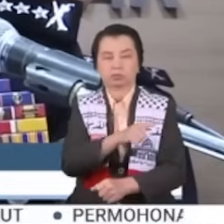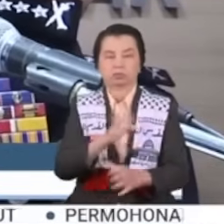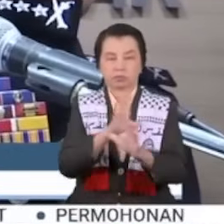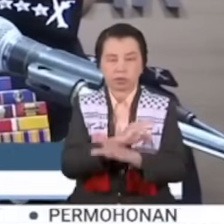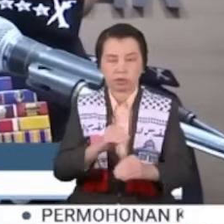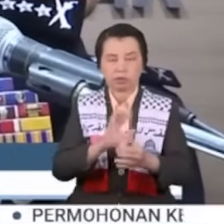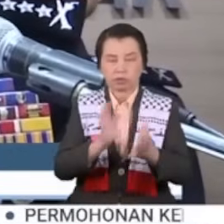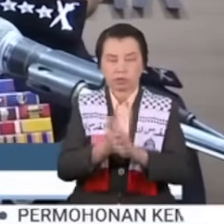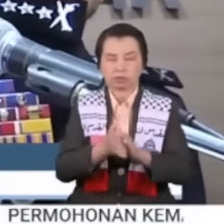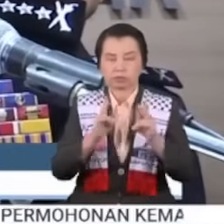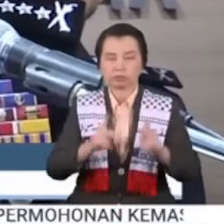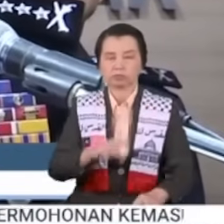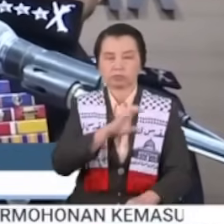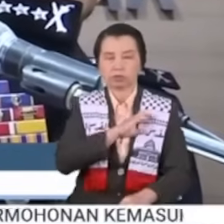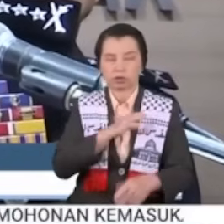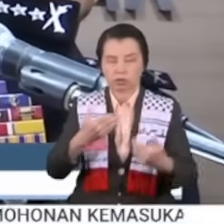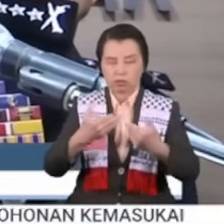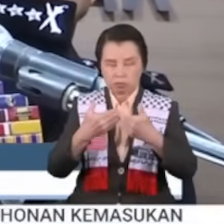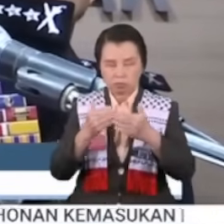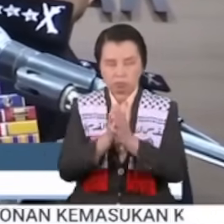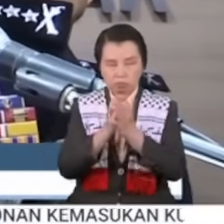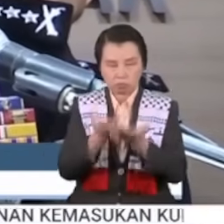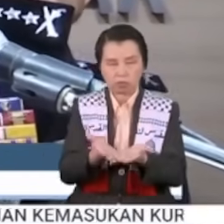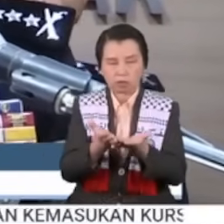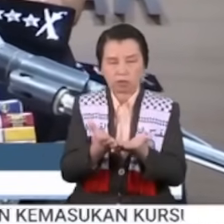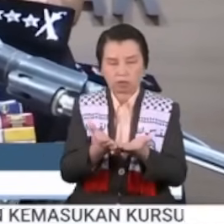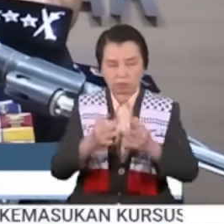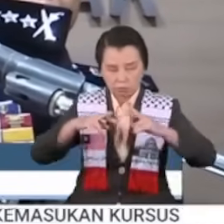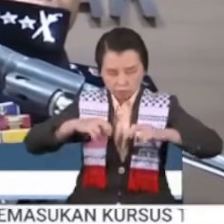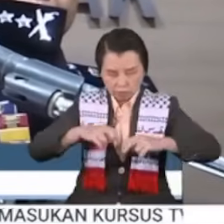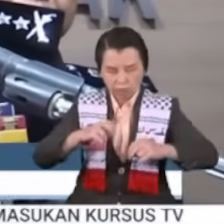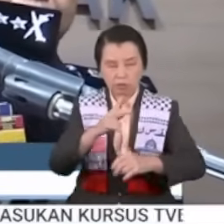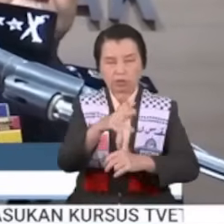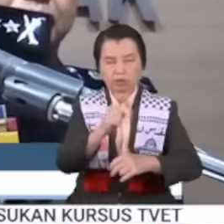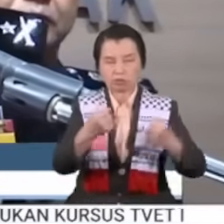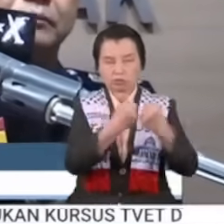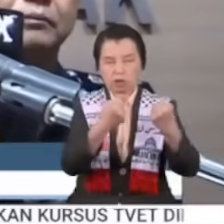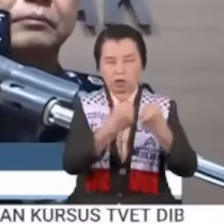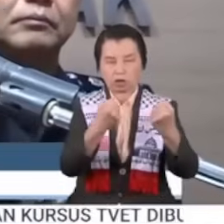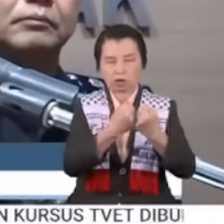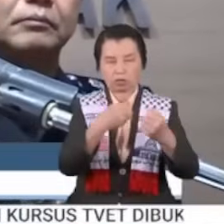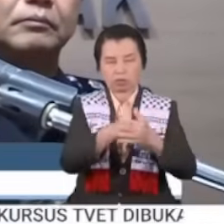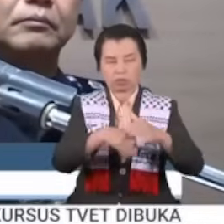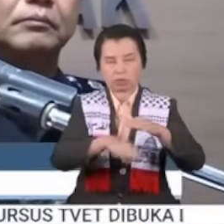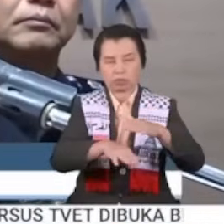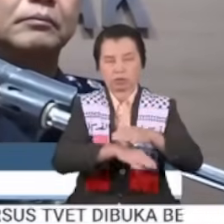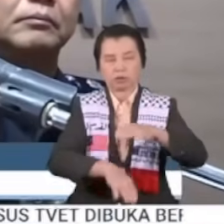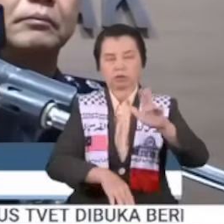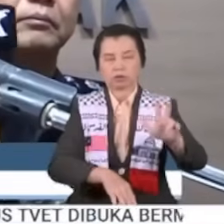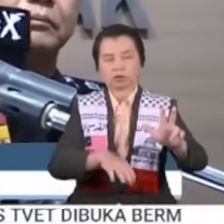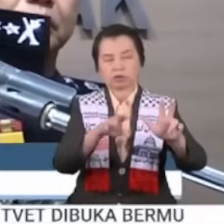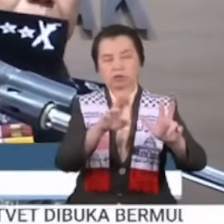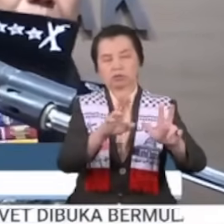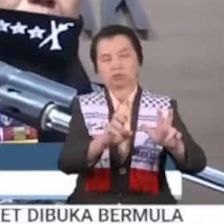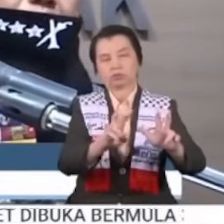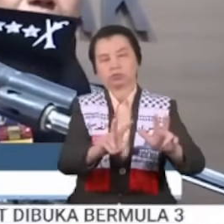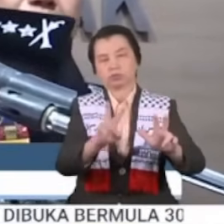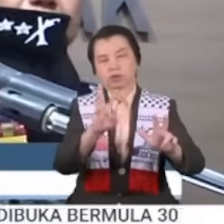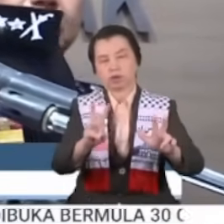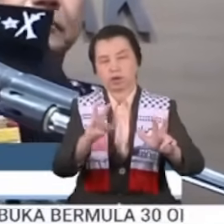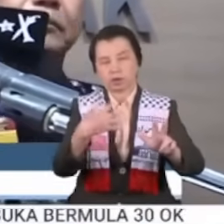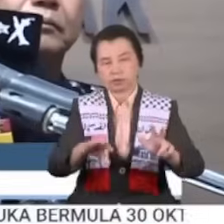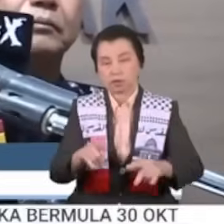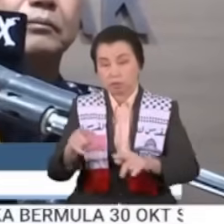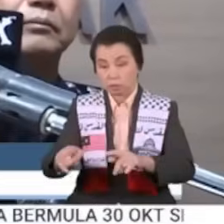Sarawak justeru pihak polis telah membuka kertas siasatan terhadap kes pergaduhan tersebut di bawah seksyen 326 kanun keseksaan dan